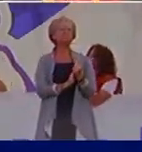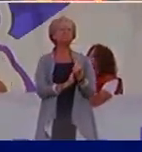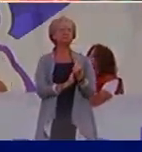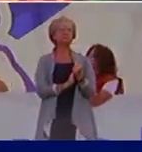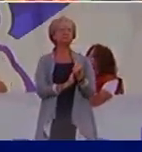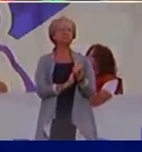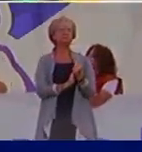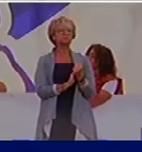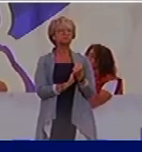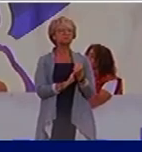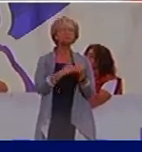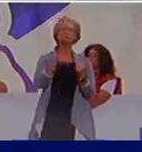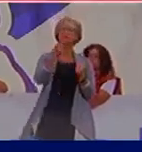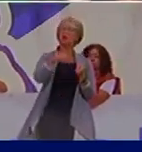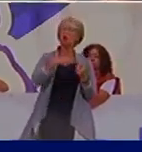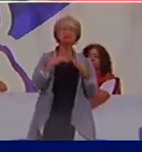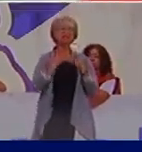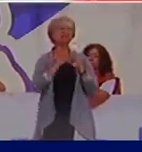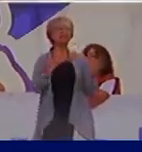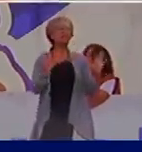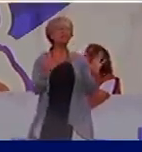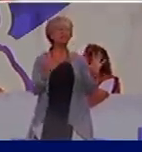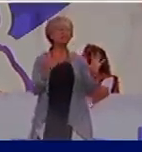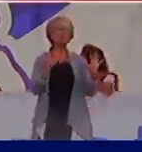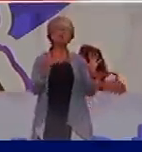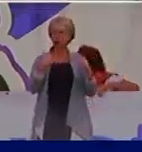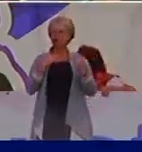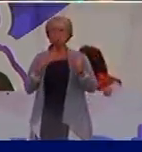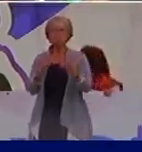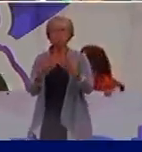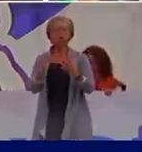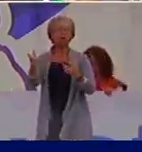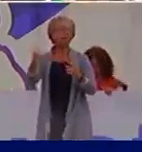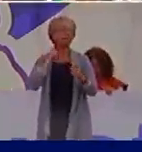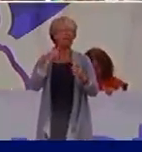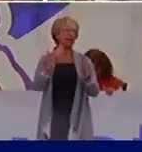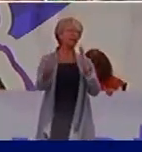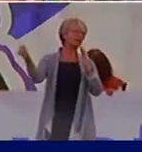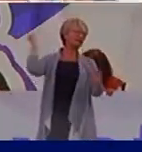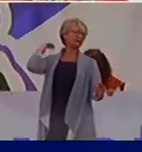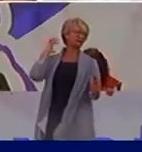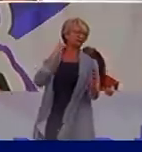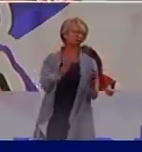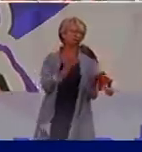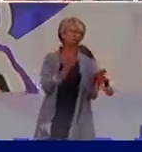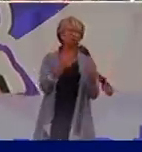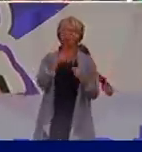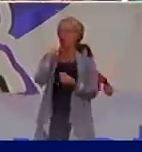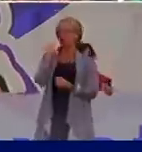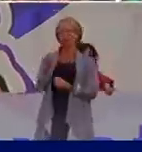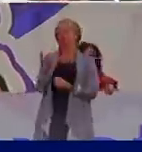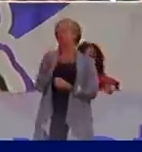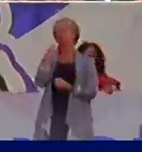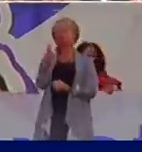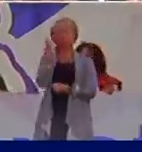Ma la nostra disposizione ce l'hanno messa nel di dietro e di conseguenza diciamo di no. Diciamo di no